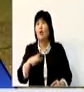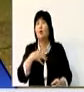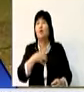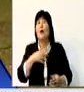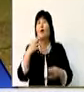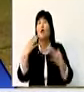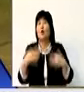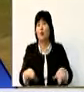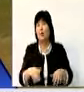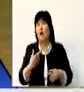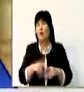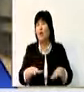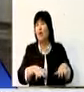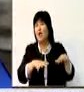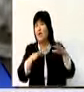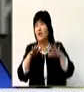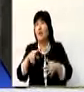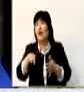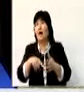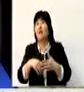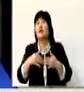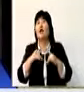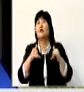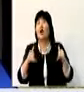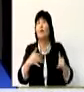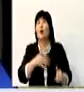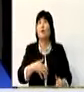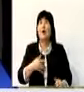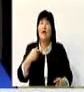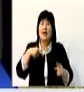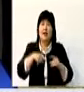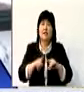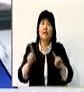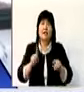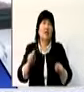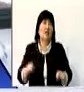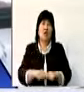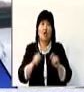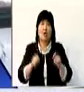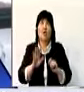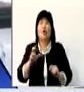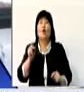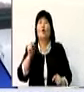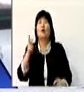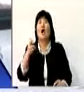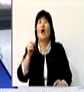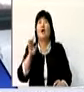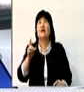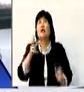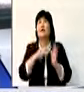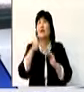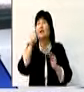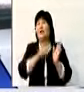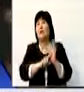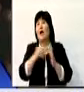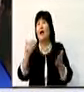жоғалтты. Батухан шапқыншылығы да қаланың дамуын бәсеңдетіп, оның ішкі жағдайын шиеленістіріп жібереді. Тек 13-ші ғасырдың 80-ші жылдарынан